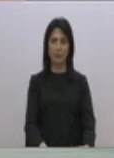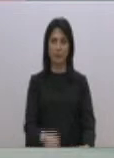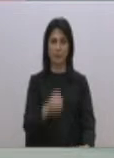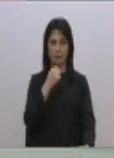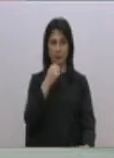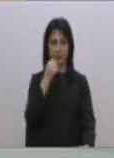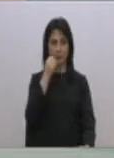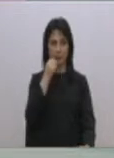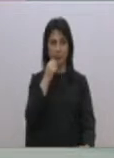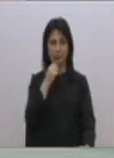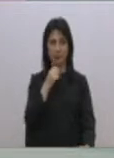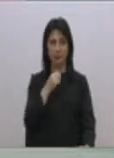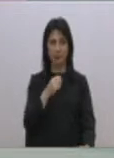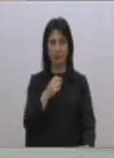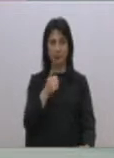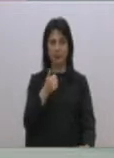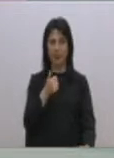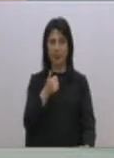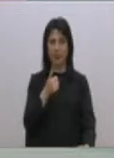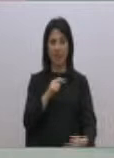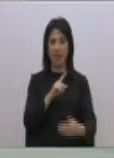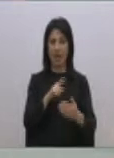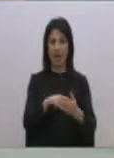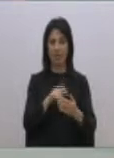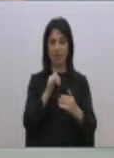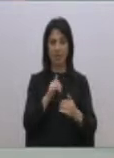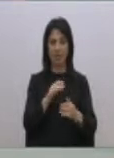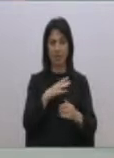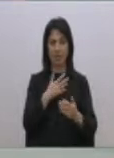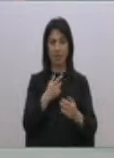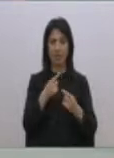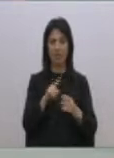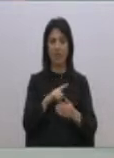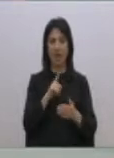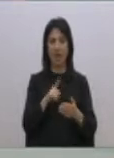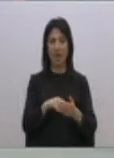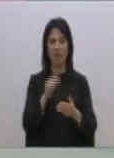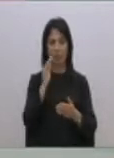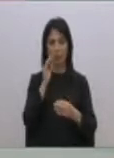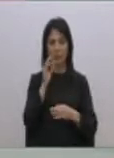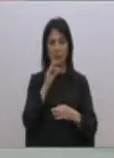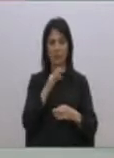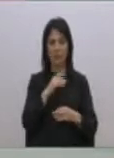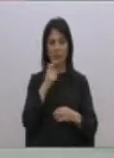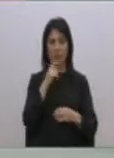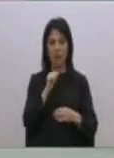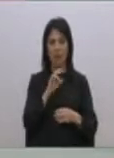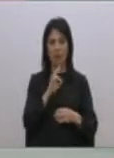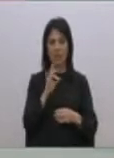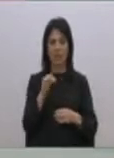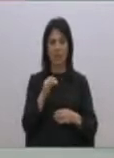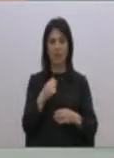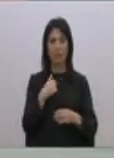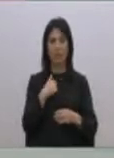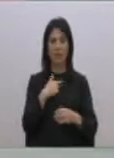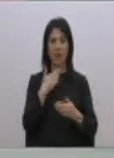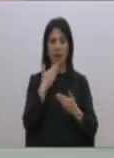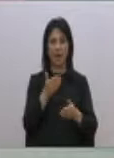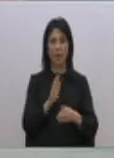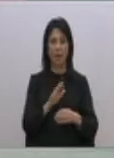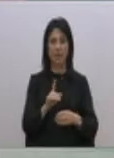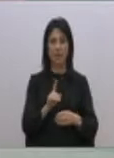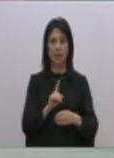მადლობა. ეტყობა, კარგად ვერ დავსვი კითხვა, იმიტომ რომ სხვა კითხვაზე მოვისმინე პასუხი. ბატონო ანრი, მე არ მიკითხავს,